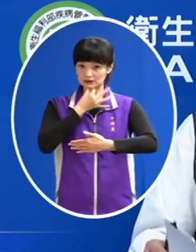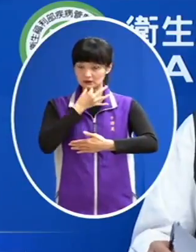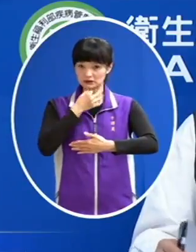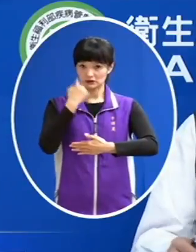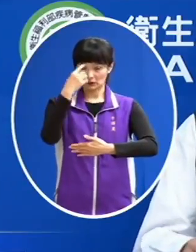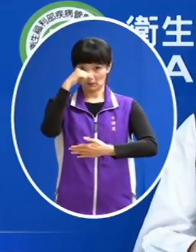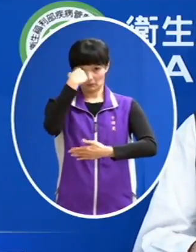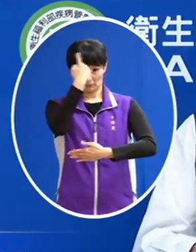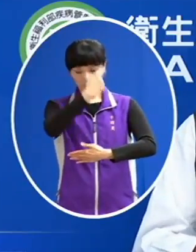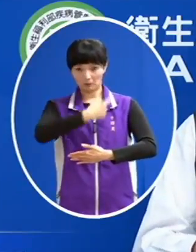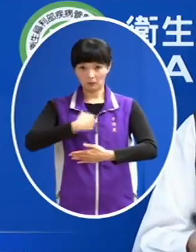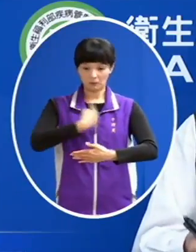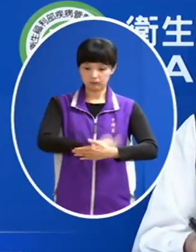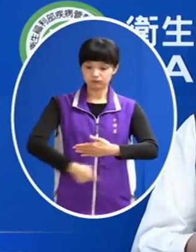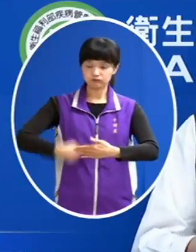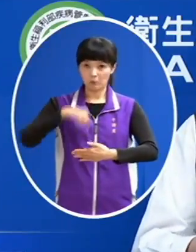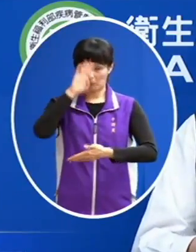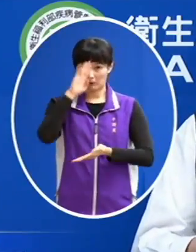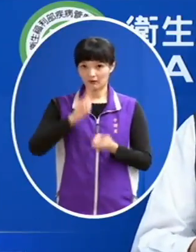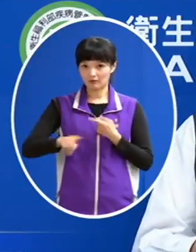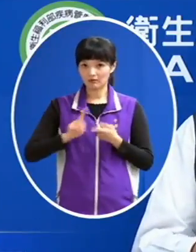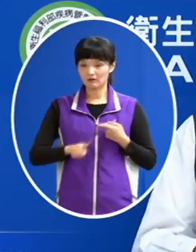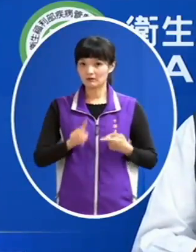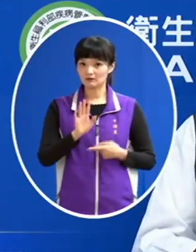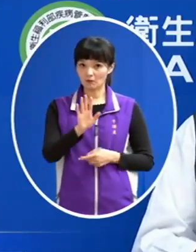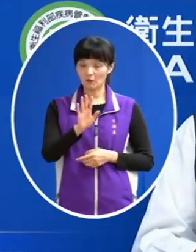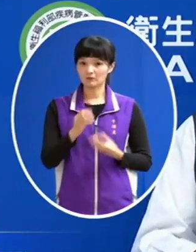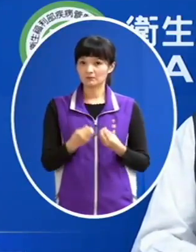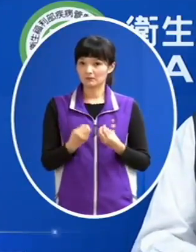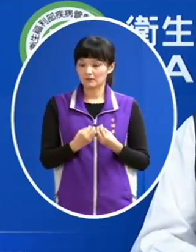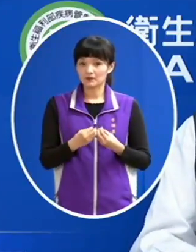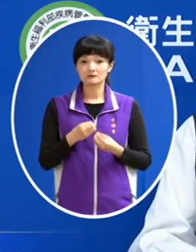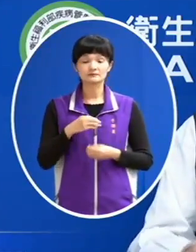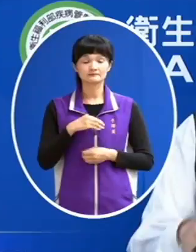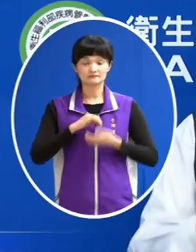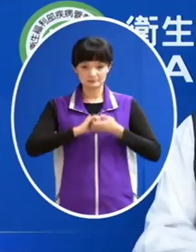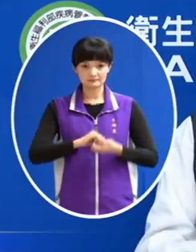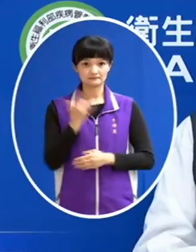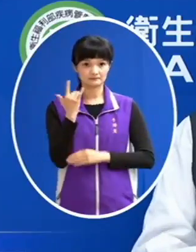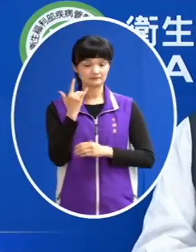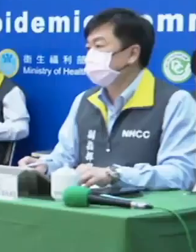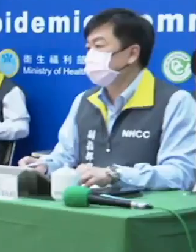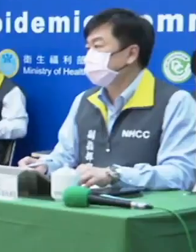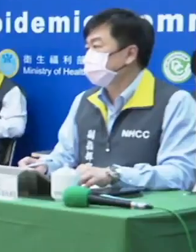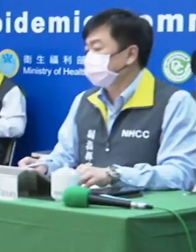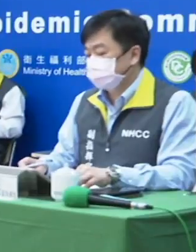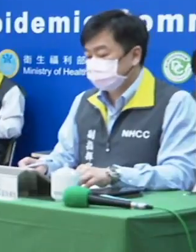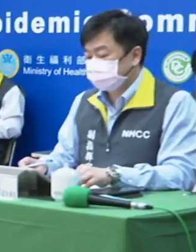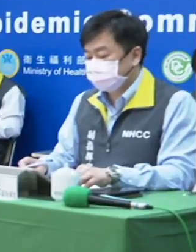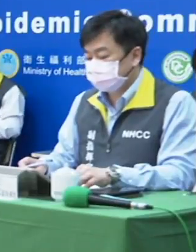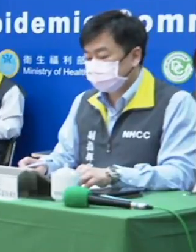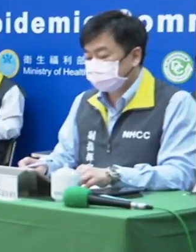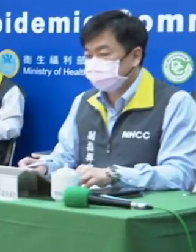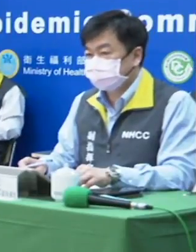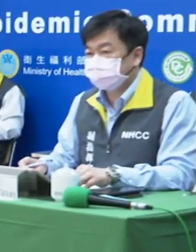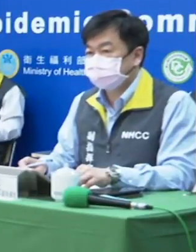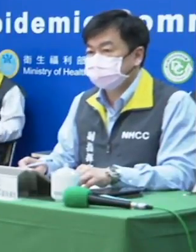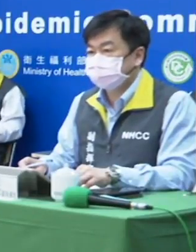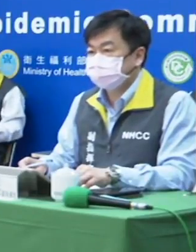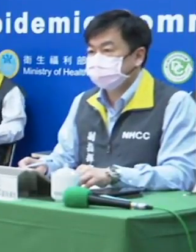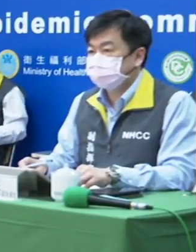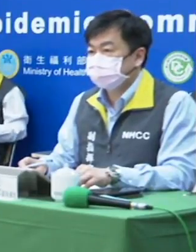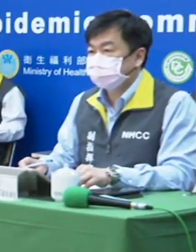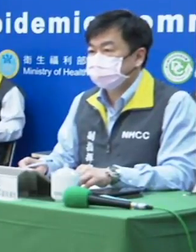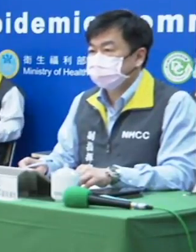那第5天以后，没无症状者向地方卫生单位提出申请。 指挥中心表